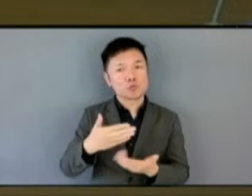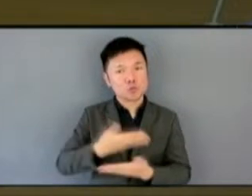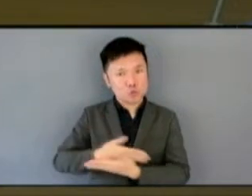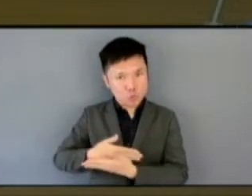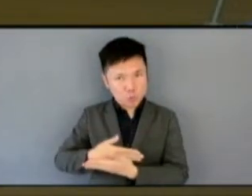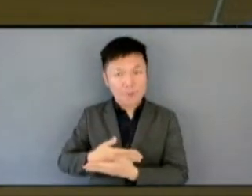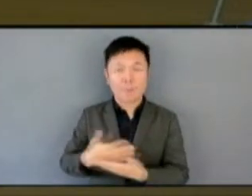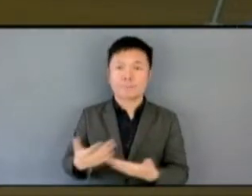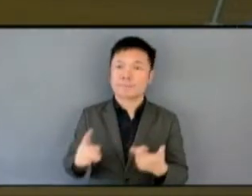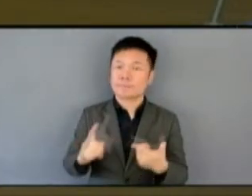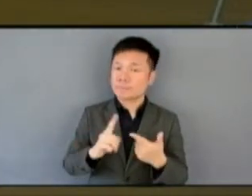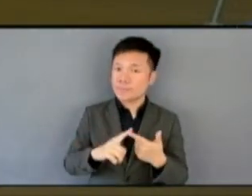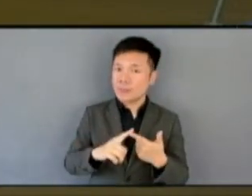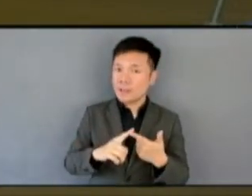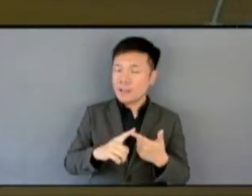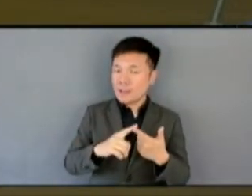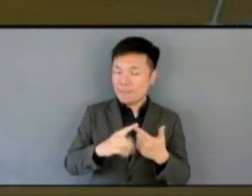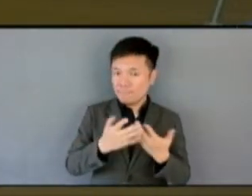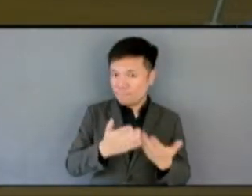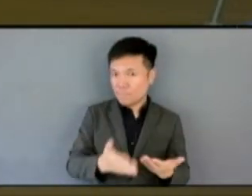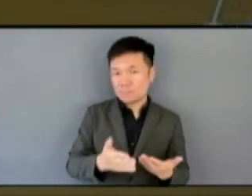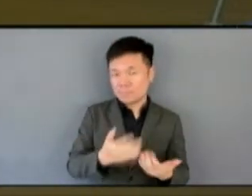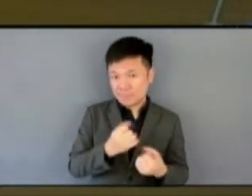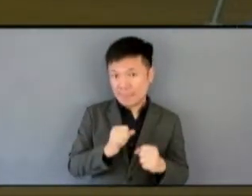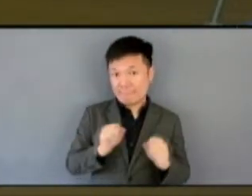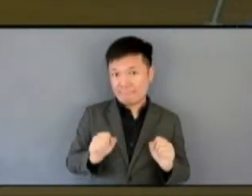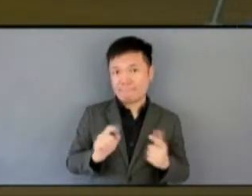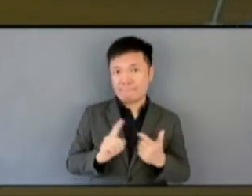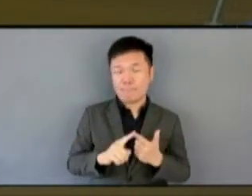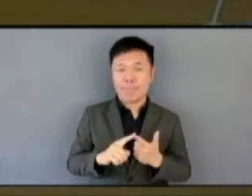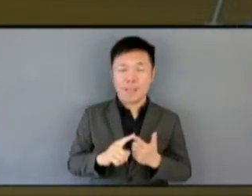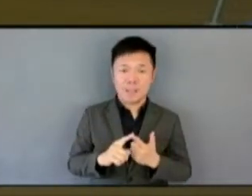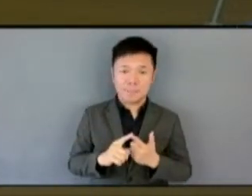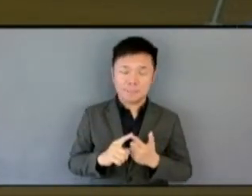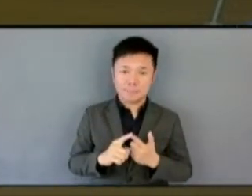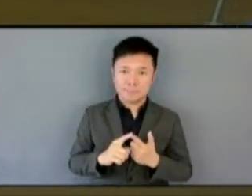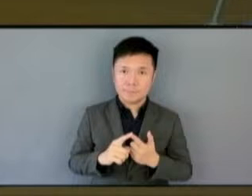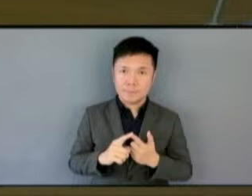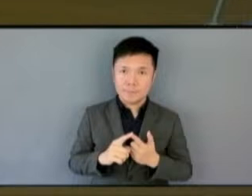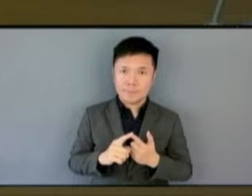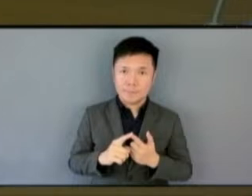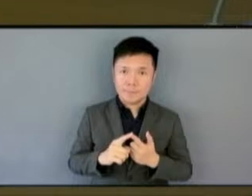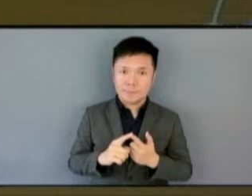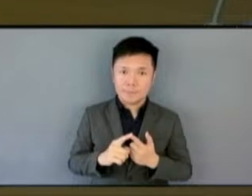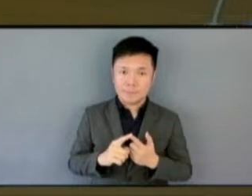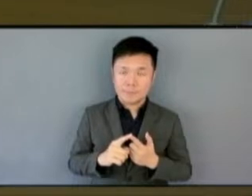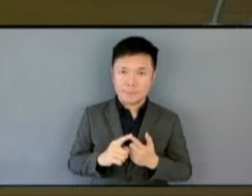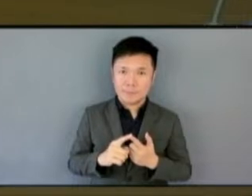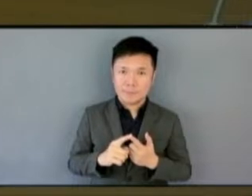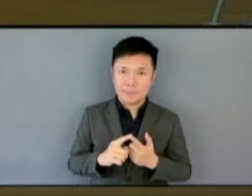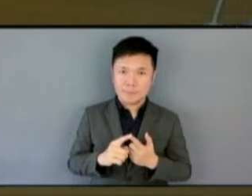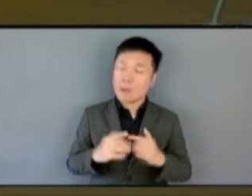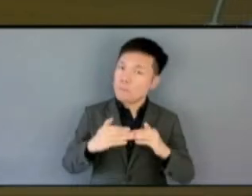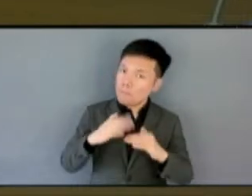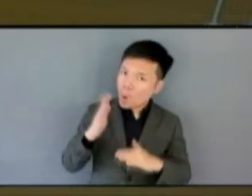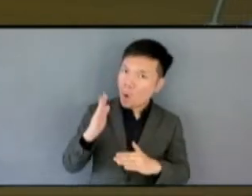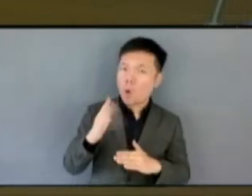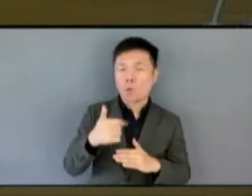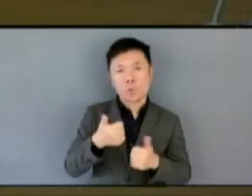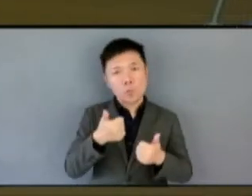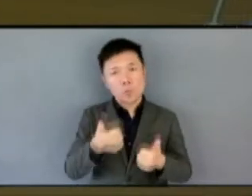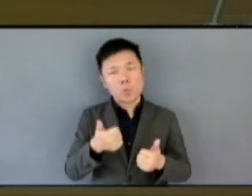подростков, повышение доступности для семей, имеющих детей, дошкольных, образовательных и